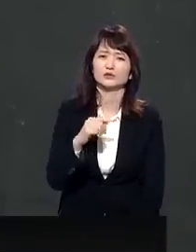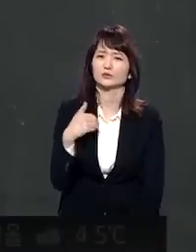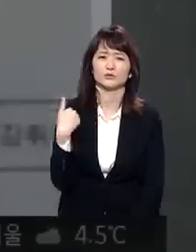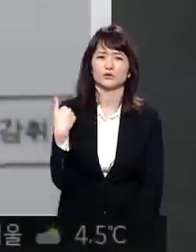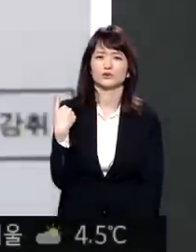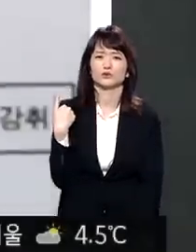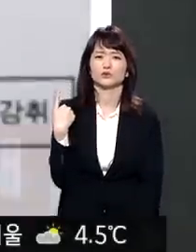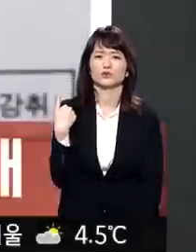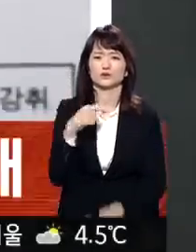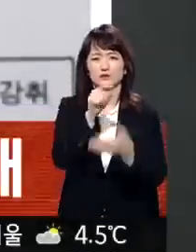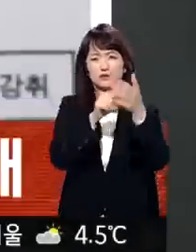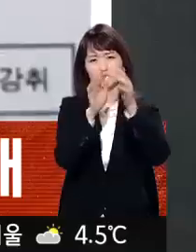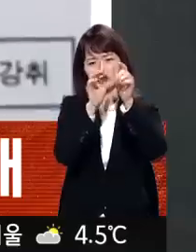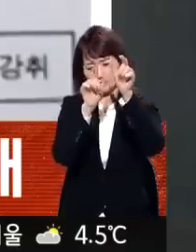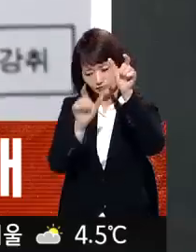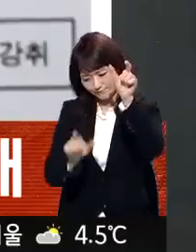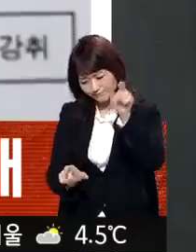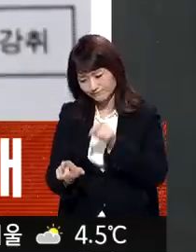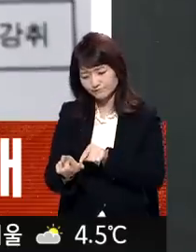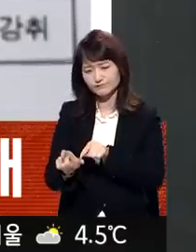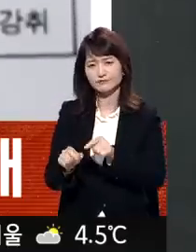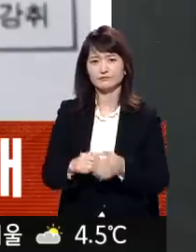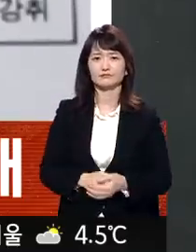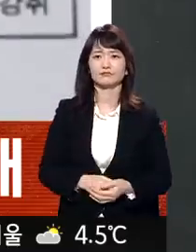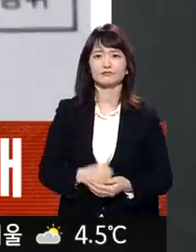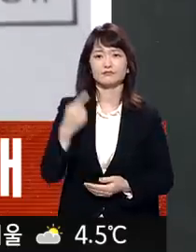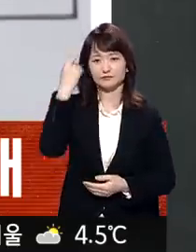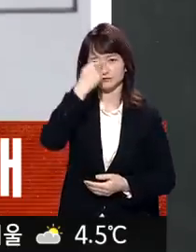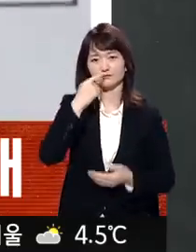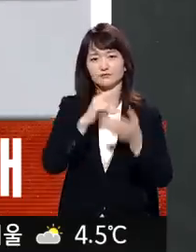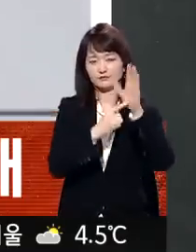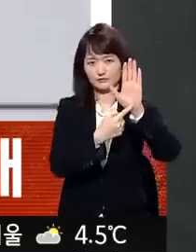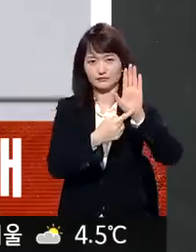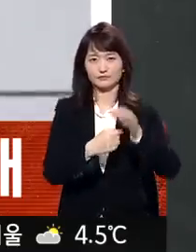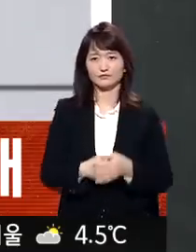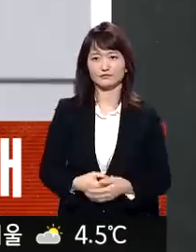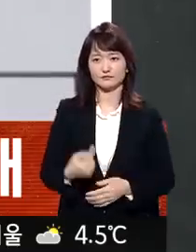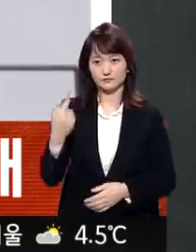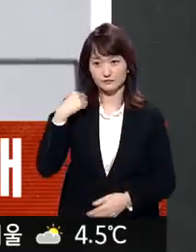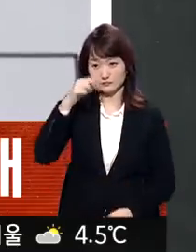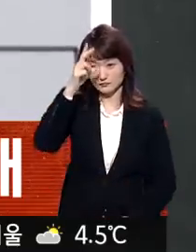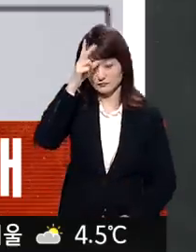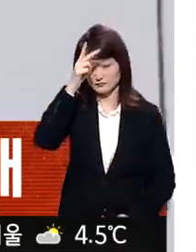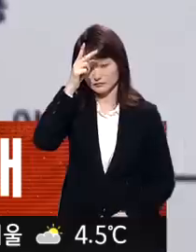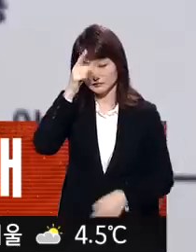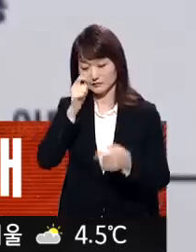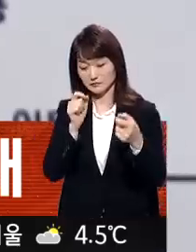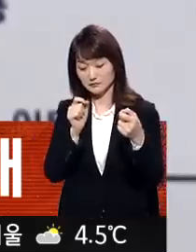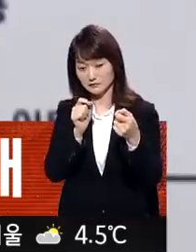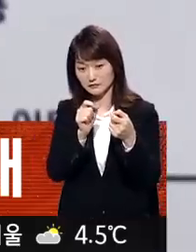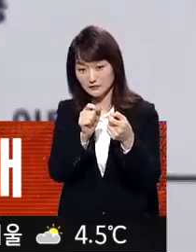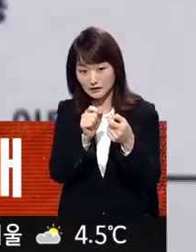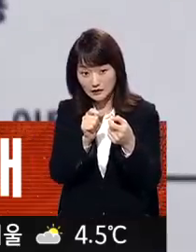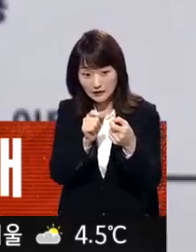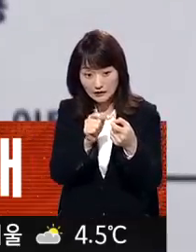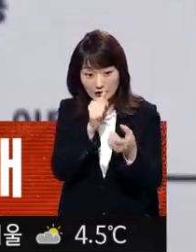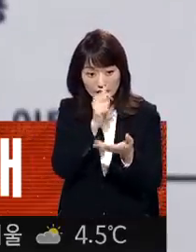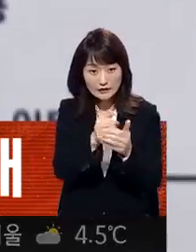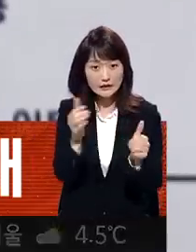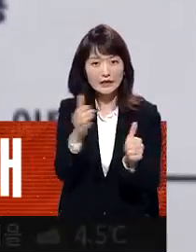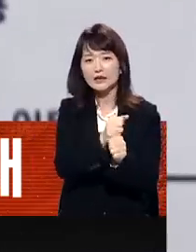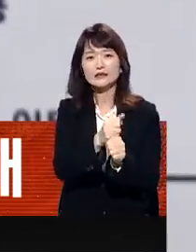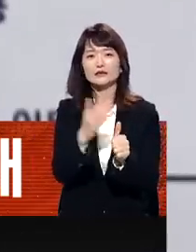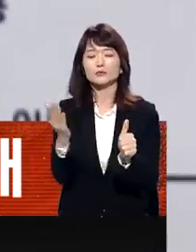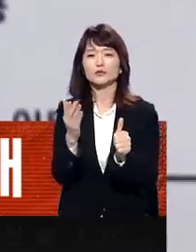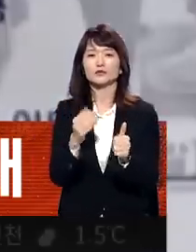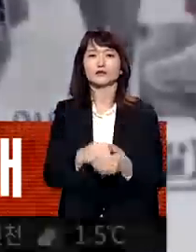의문이다라는 댓글들이 지금 달리고 있는데 일단 뭐가 됐든 공개는 했네요. 네, 어제 경찰이 눈앞에서 수배범을 놓쳤다 이런 소식 전해드렸는데요. 공개